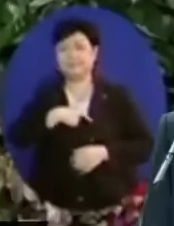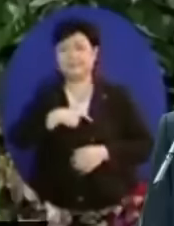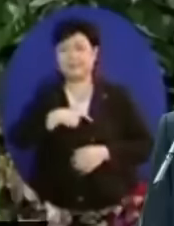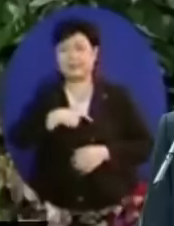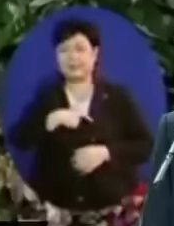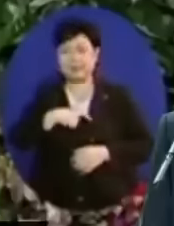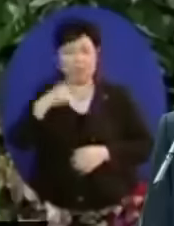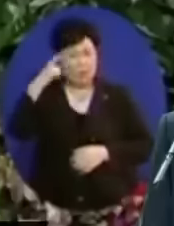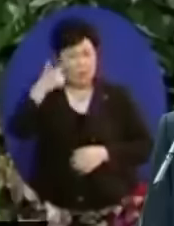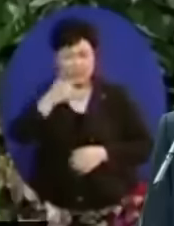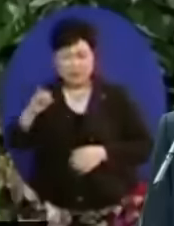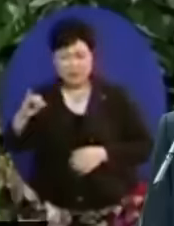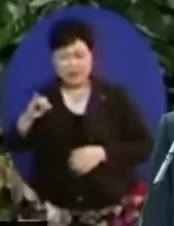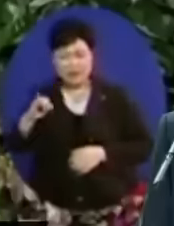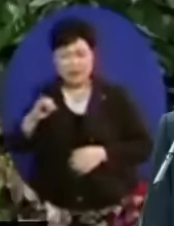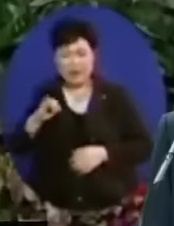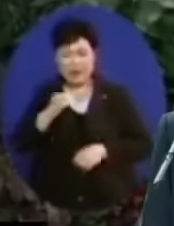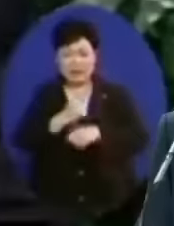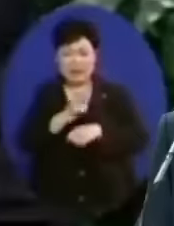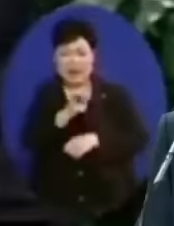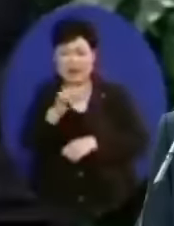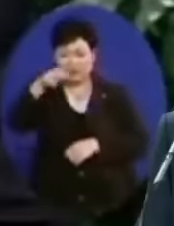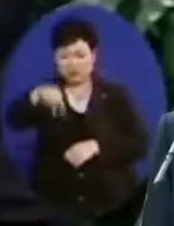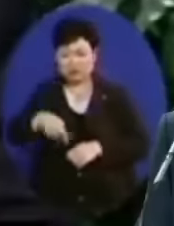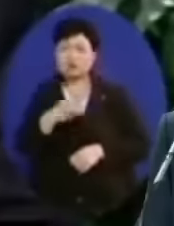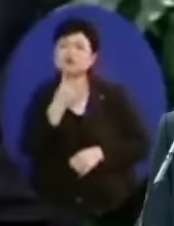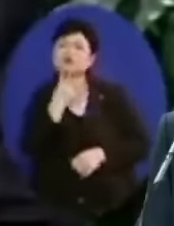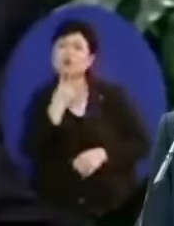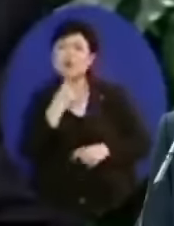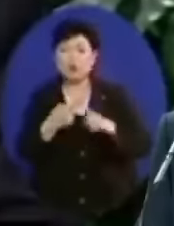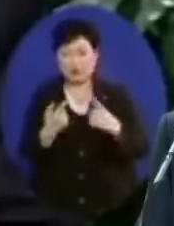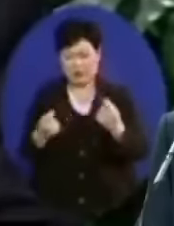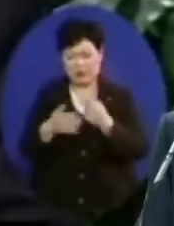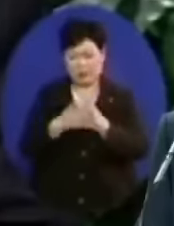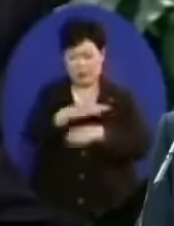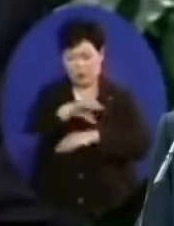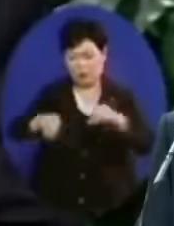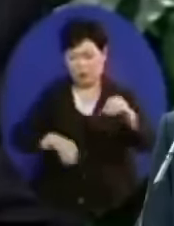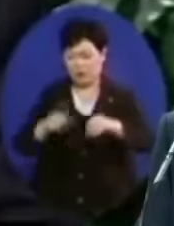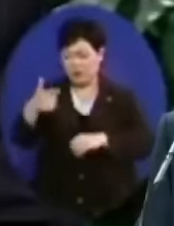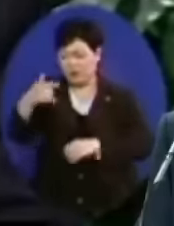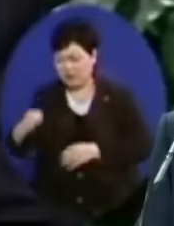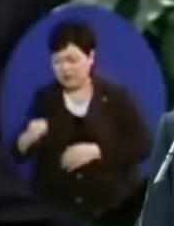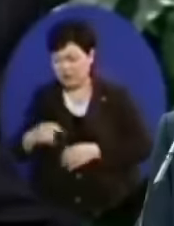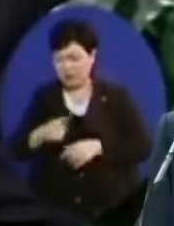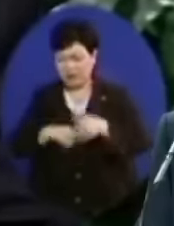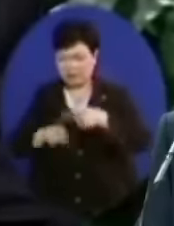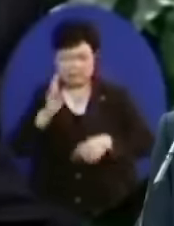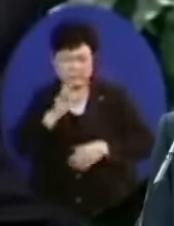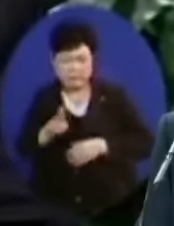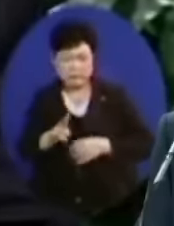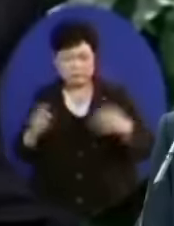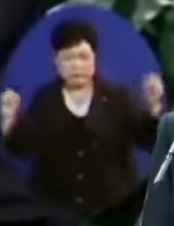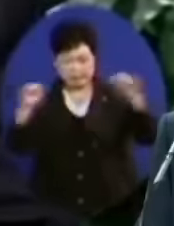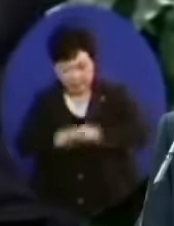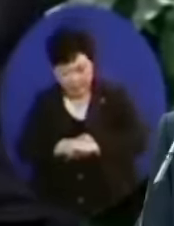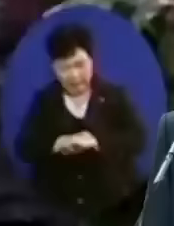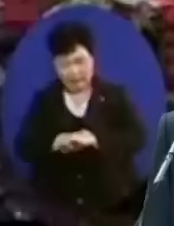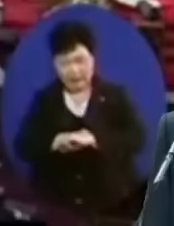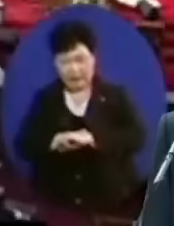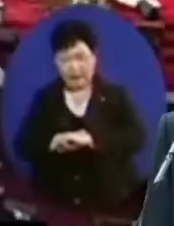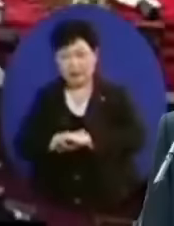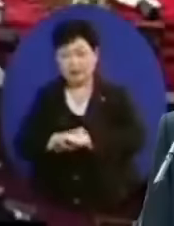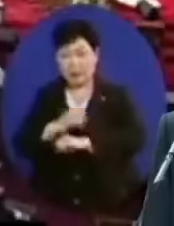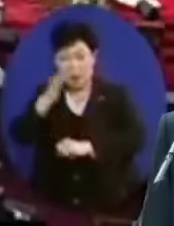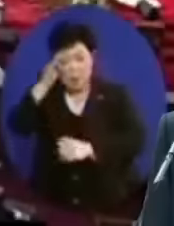아수르의 수도인 것입니다. 아수르의 서울인 것입니다. 그는 오히려 니느웨가 더 처절히 타락하여 멸망하는 모습을 보고